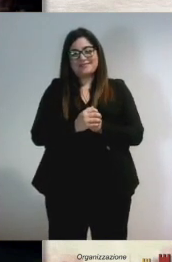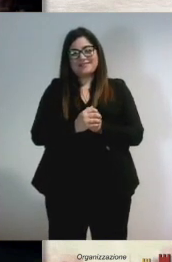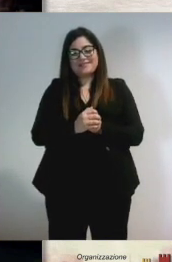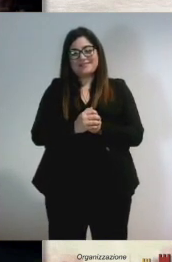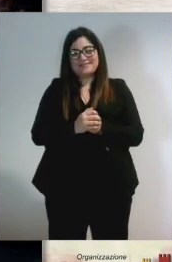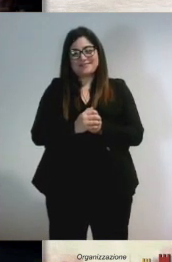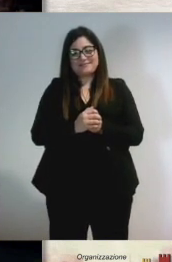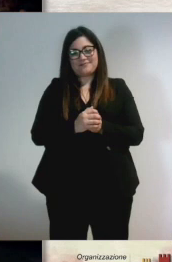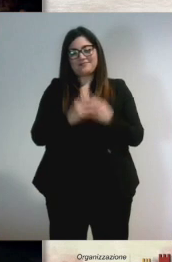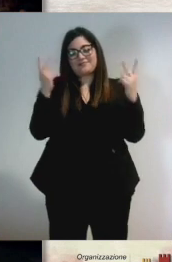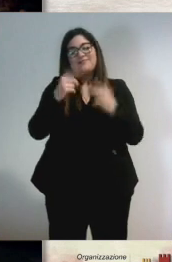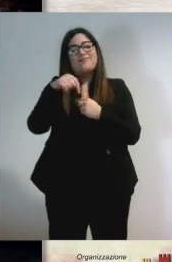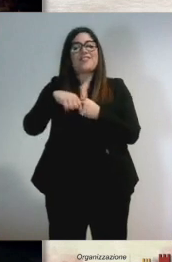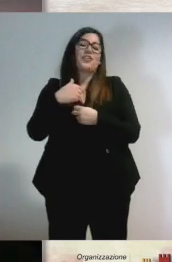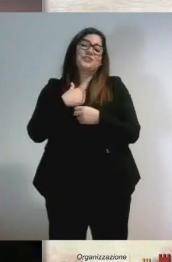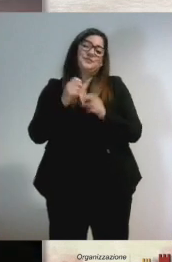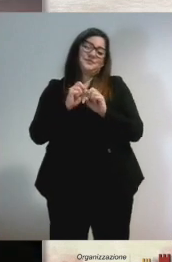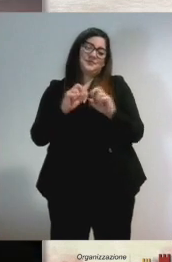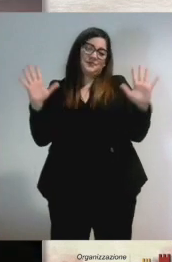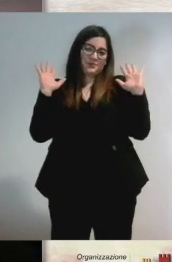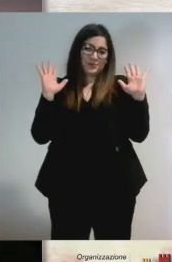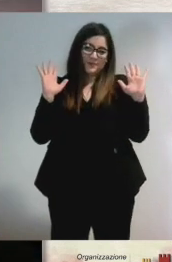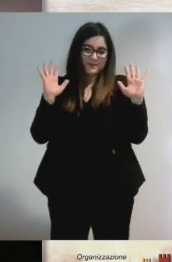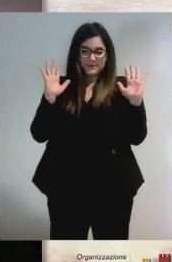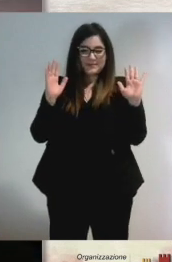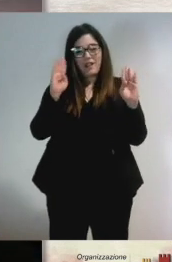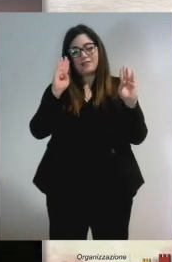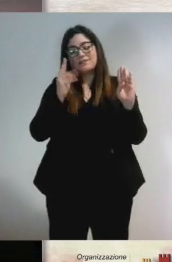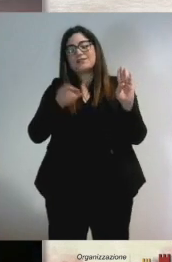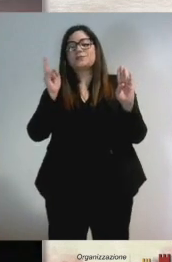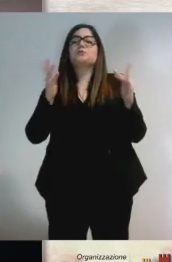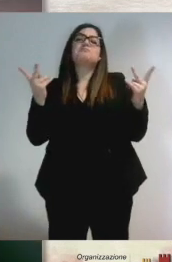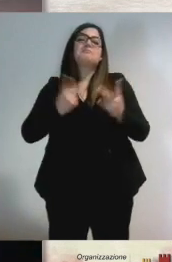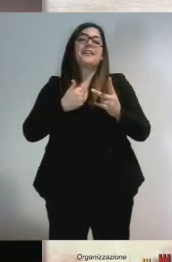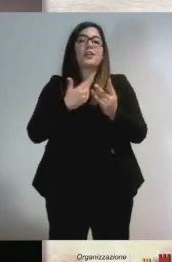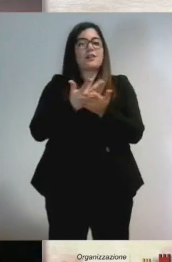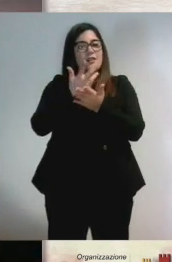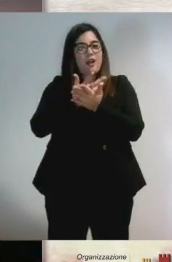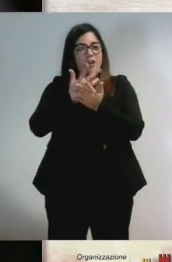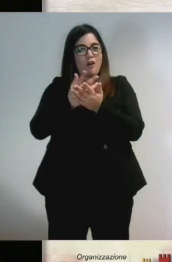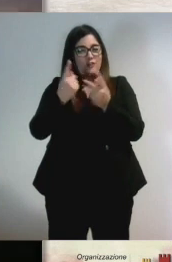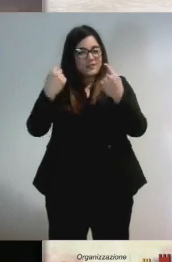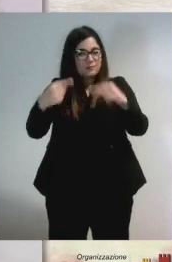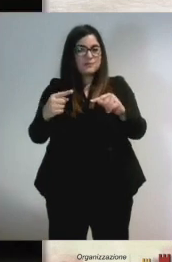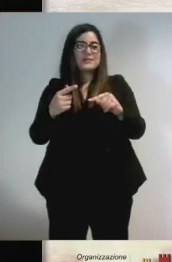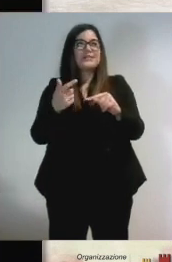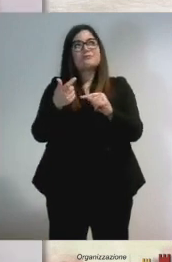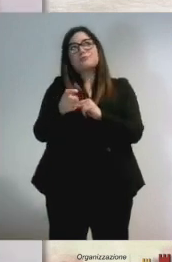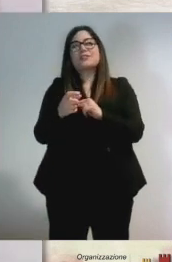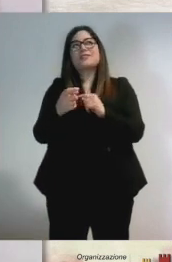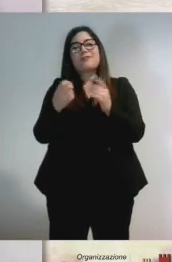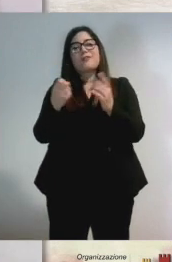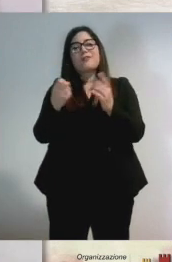oggi non lo faccio più però ho voluto raccontare questi due aneddoti di due cose che sono successe